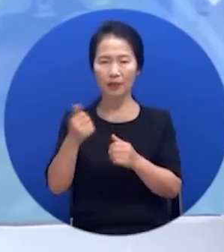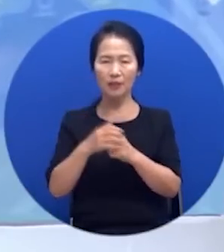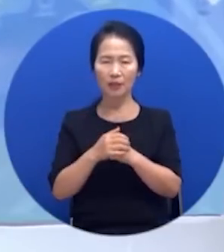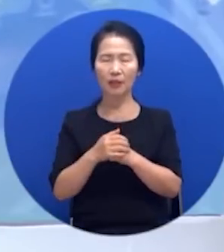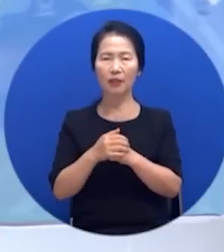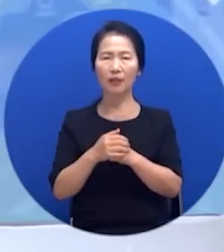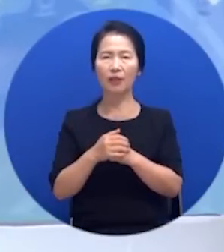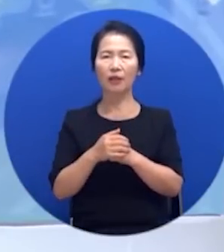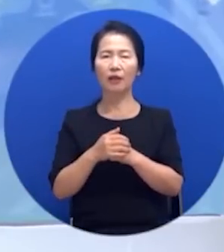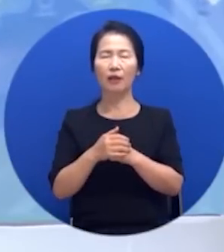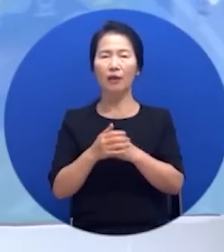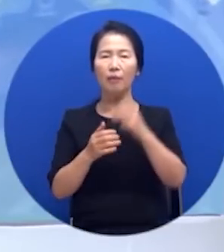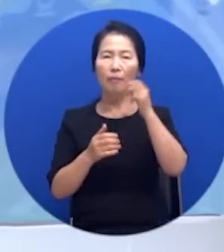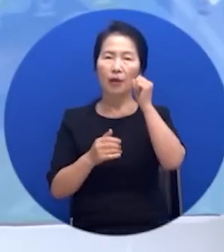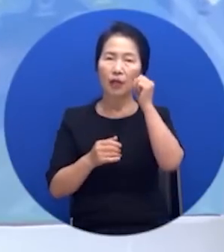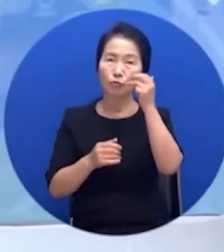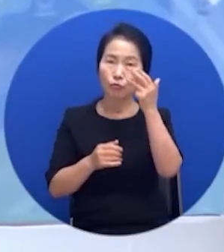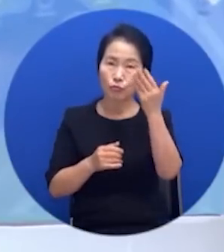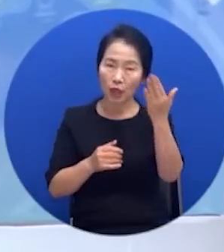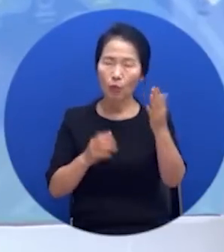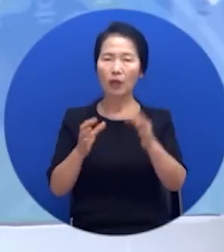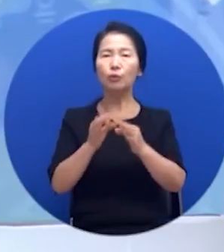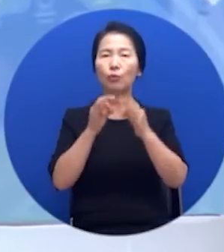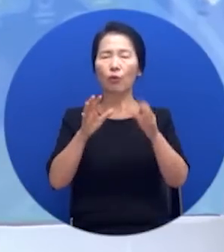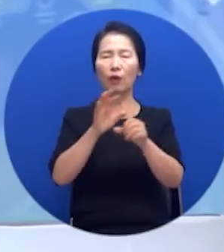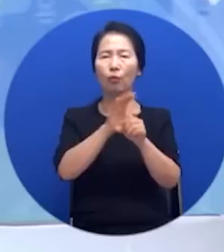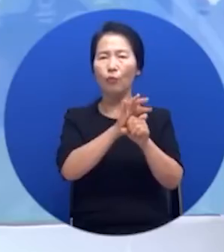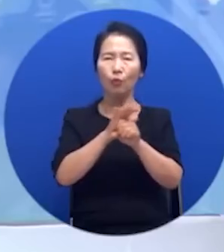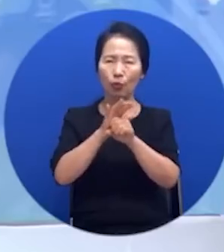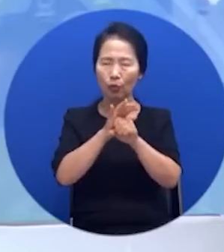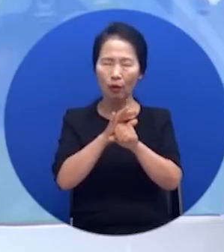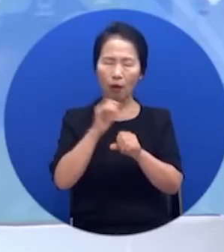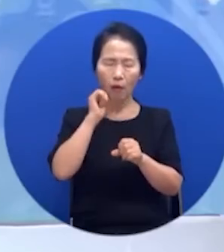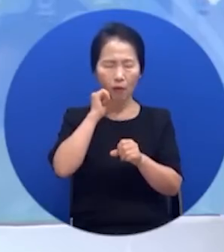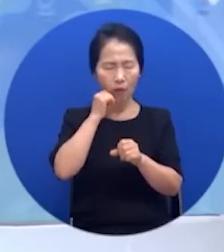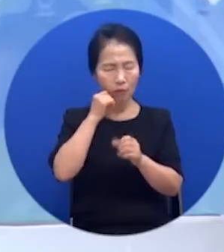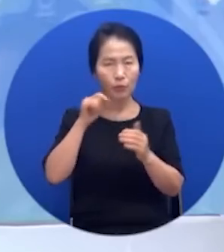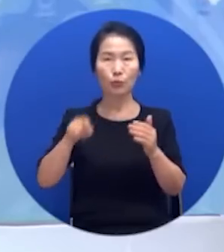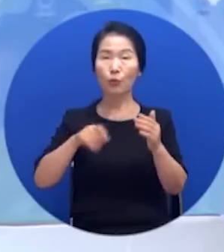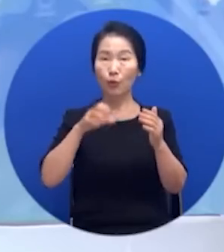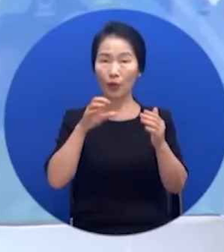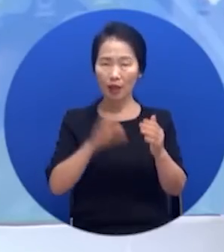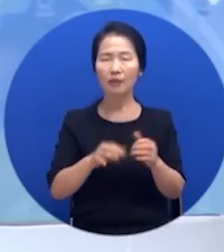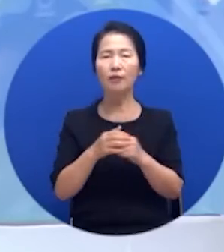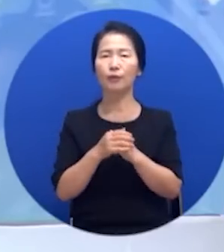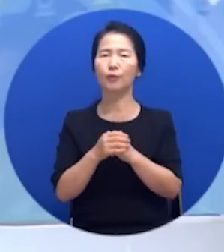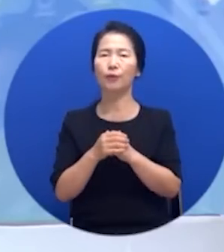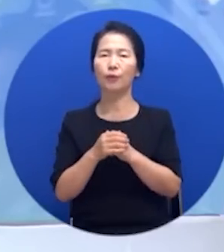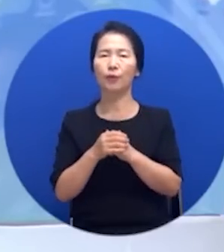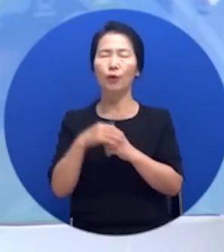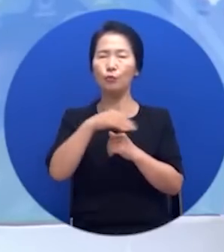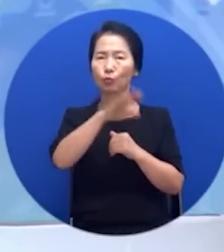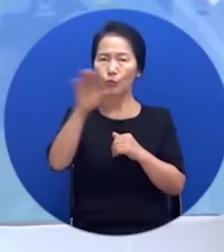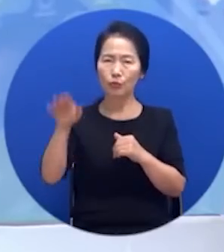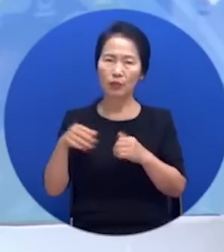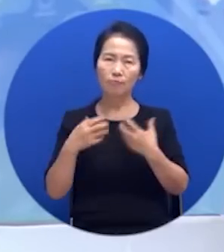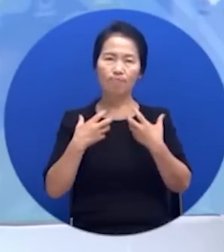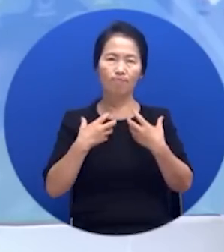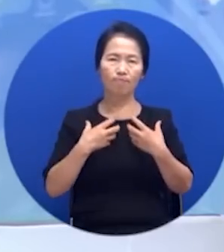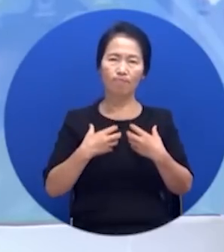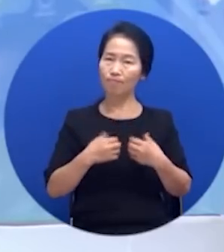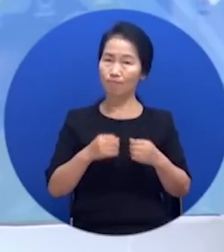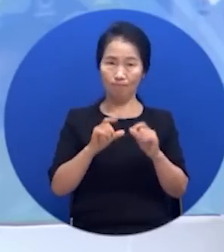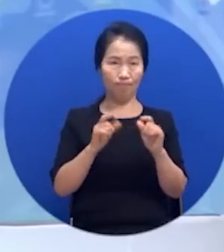약 8-9개월 동안의 코로나19 팬데믹 상황 속에서도 저희들로 하여금 낙심하지